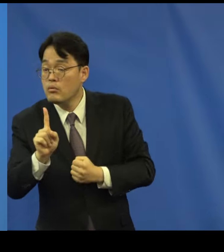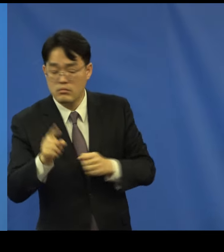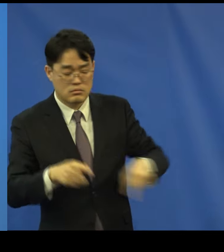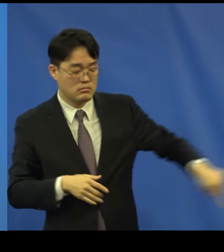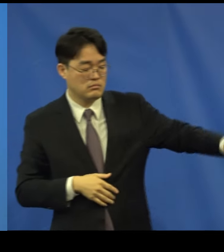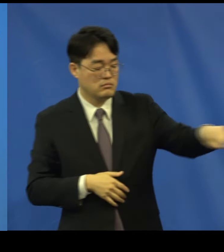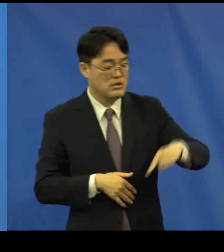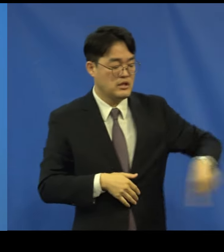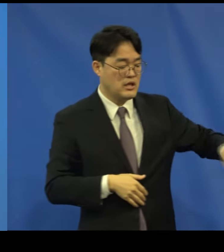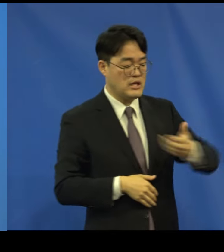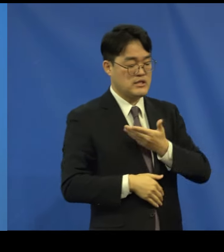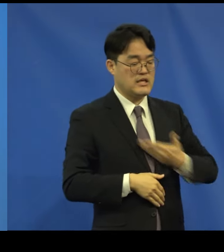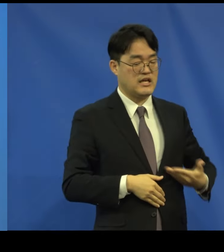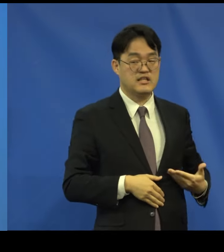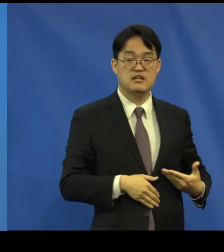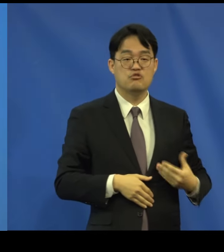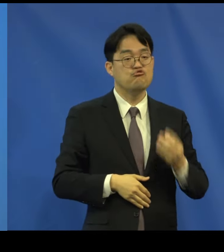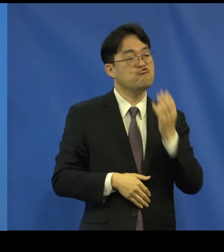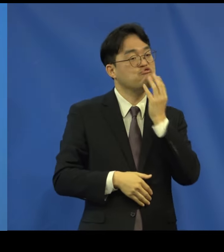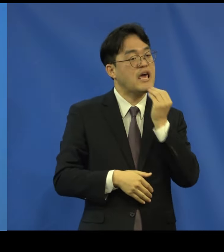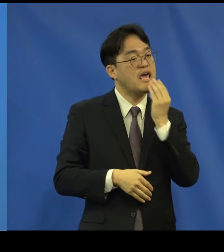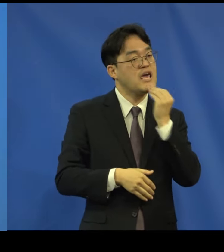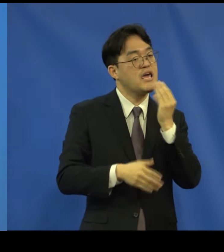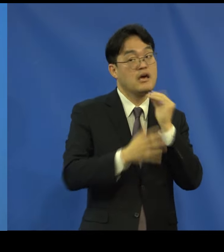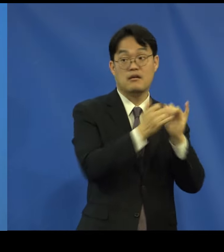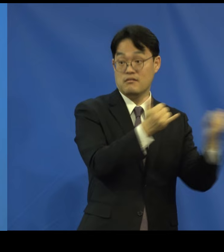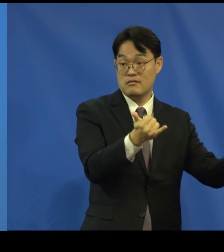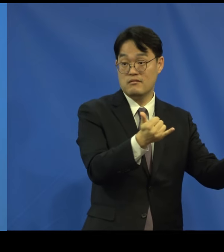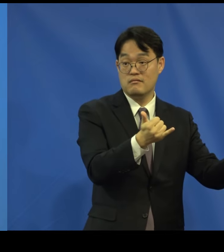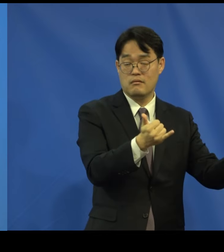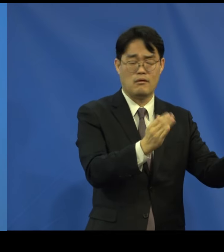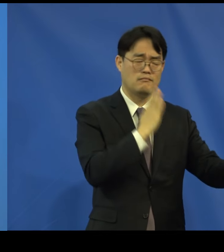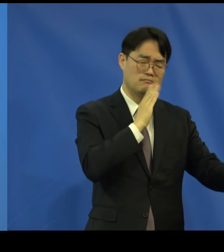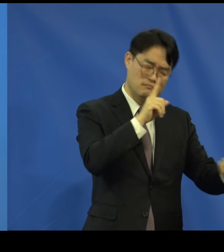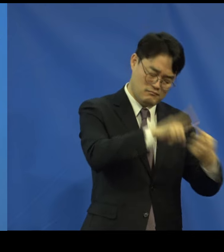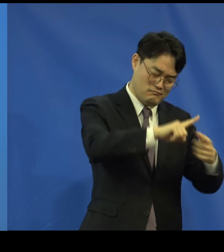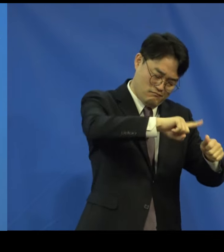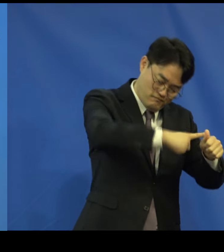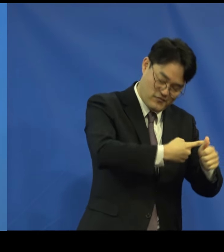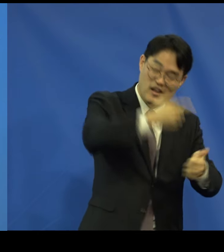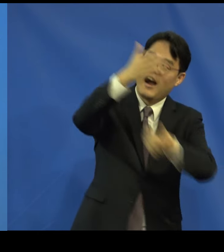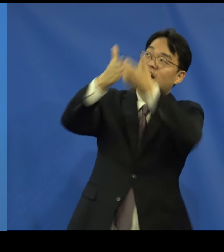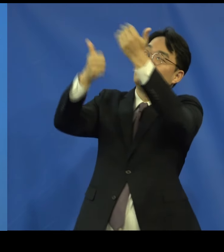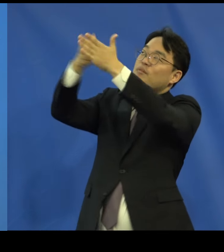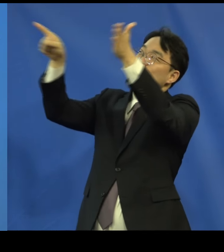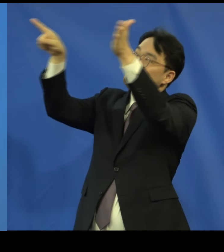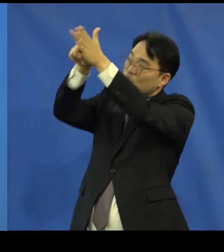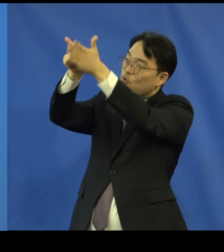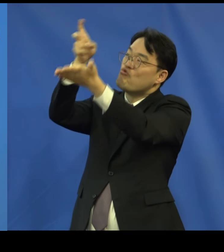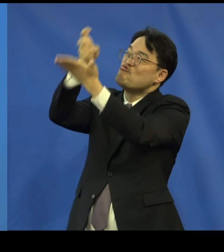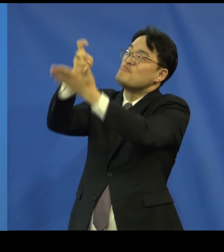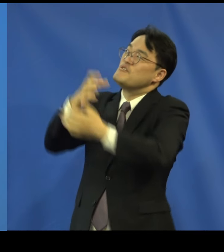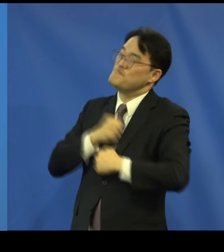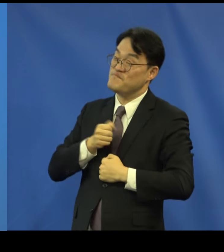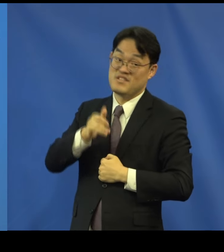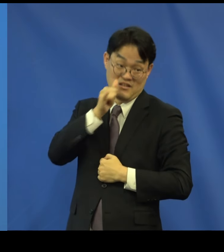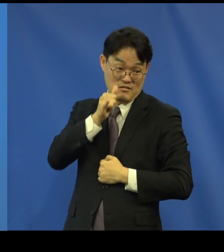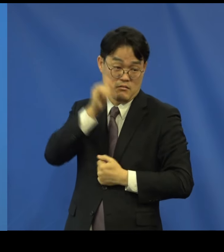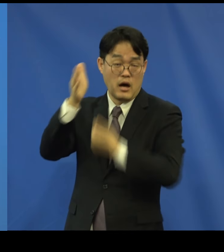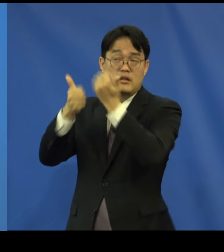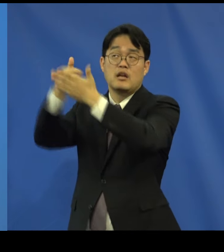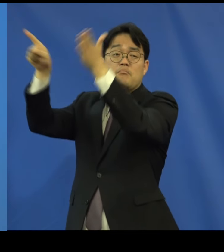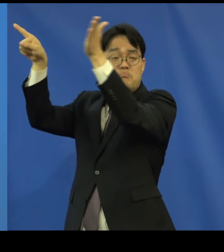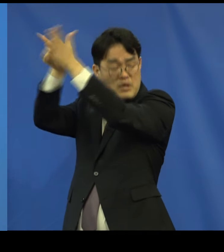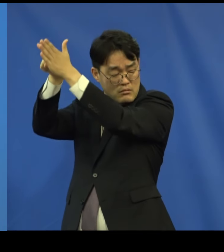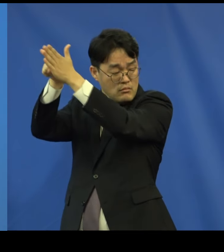하나님을 믿는다면 또 나도 믿어라. 이제 그 얘기를 지금 하시는 거죠. 그래서